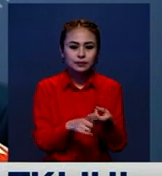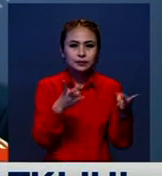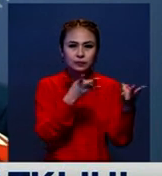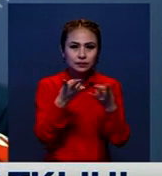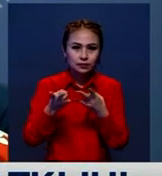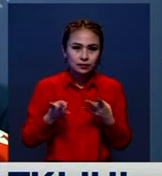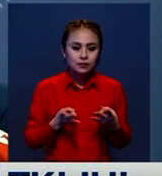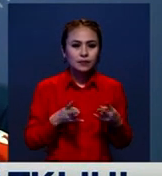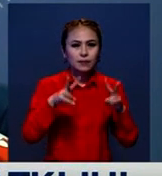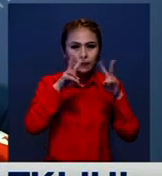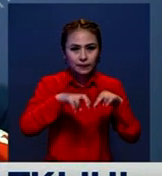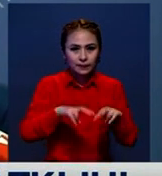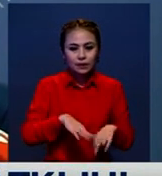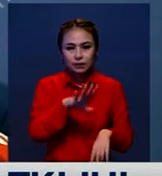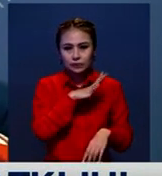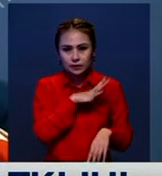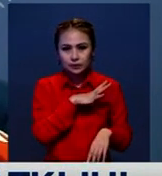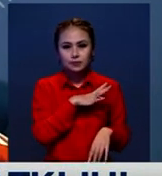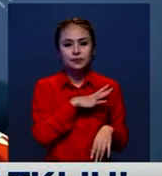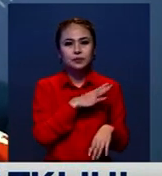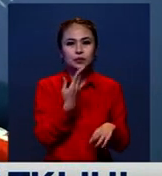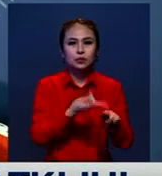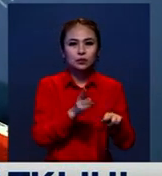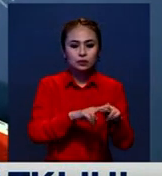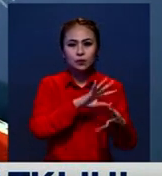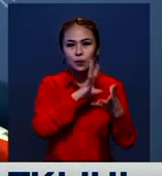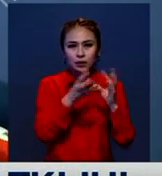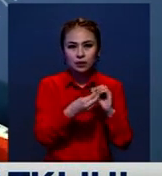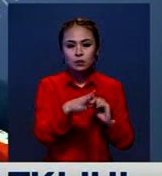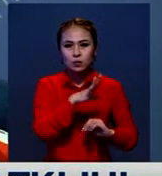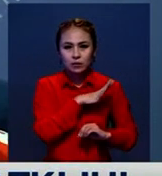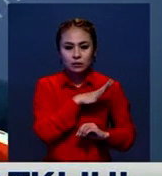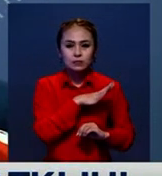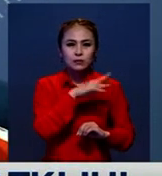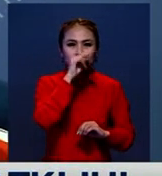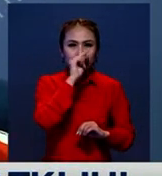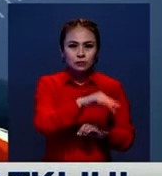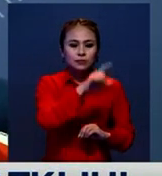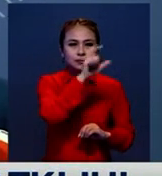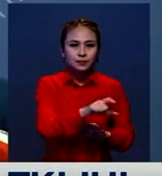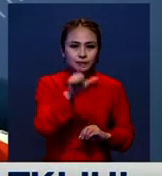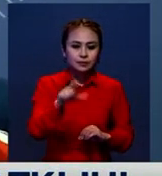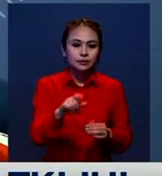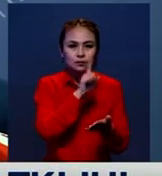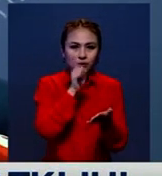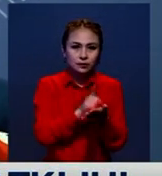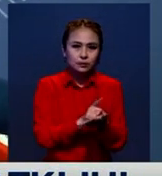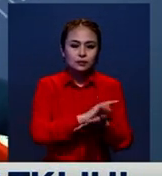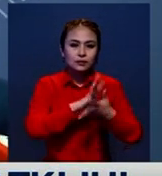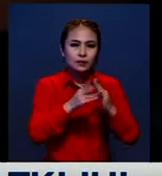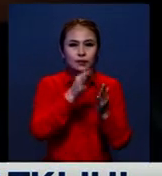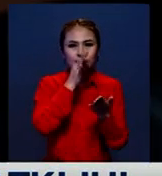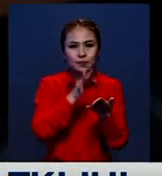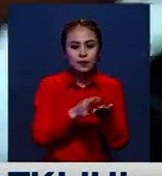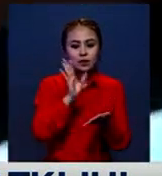тиісті сараптамалар тағайындалған. Соның қорытындысы болған соң кінәлі адамдар заң түрде жауапкершілікке